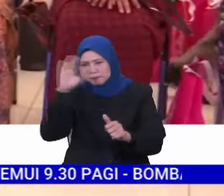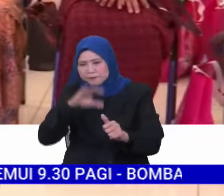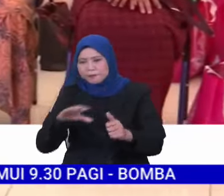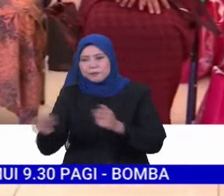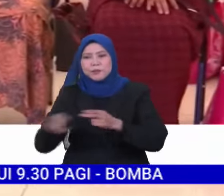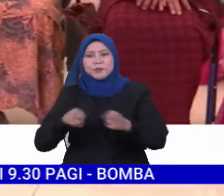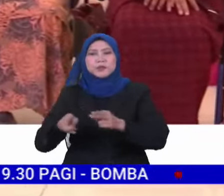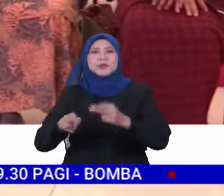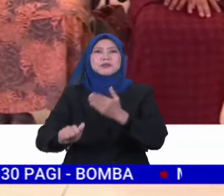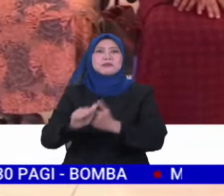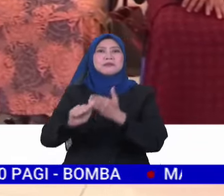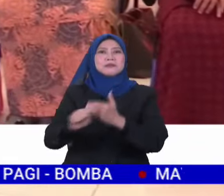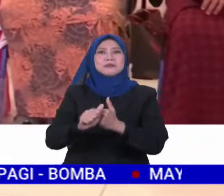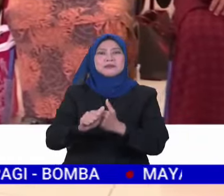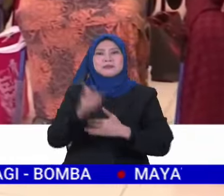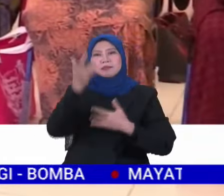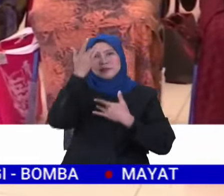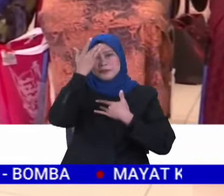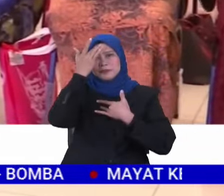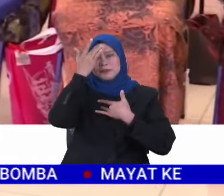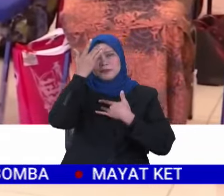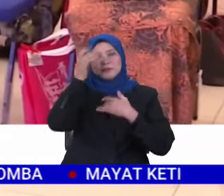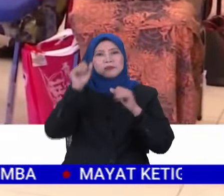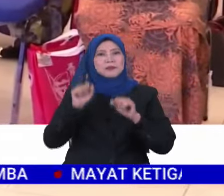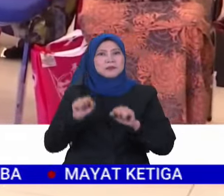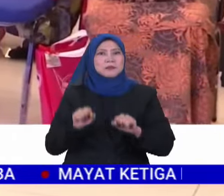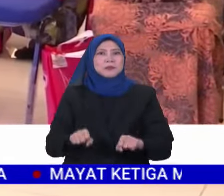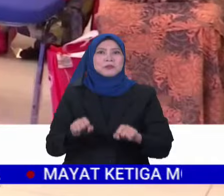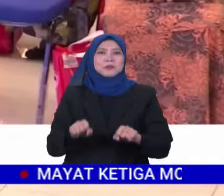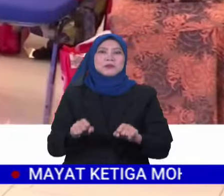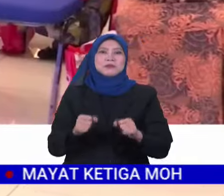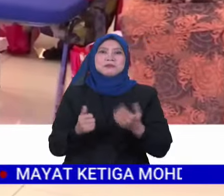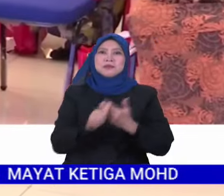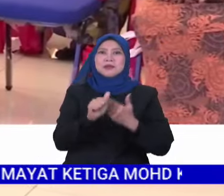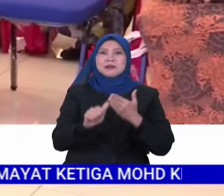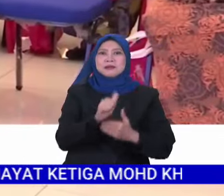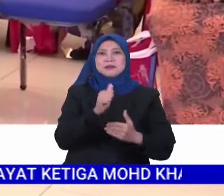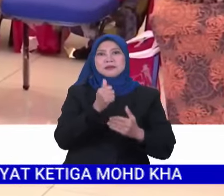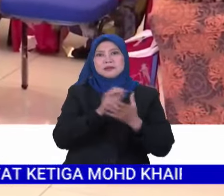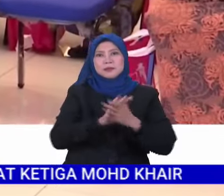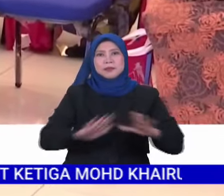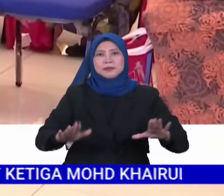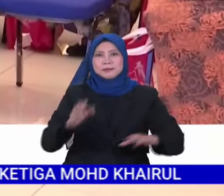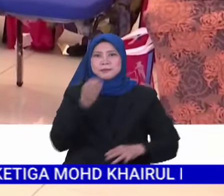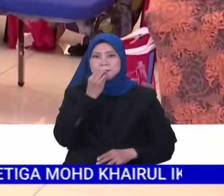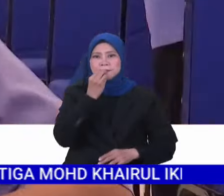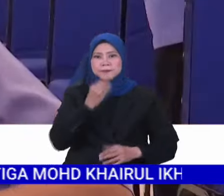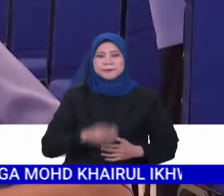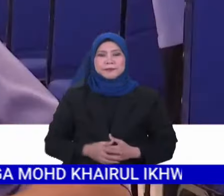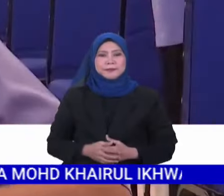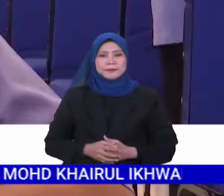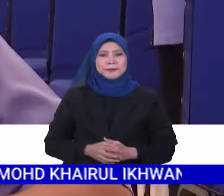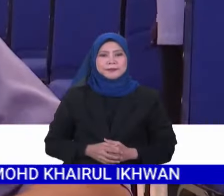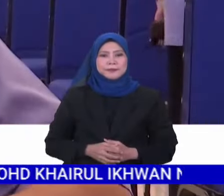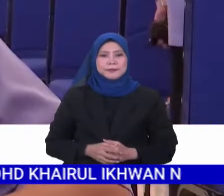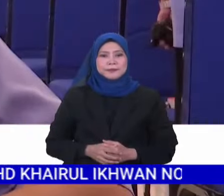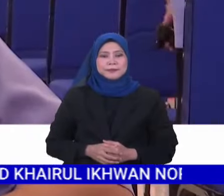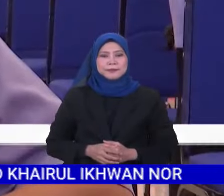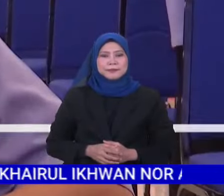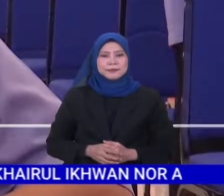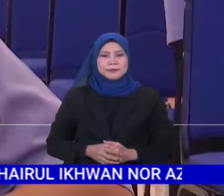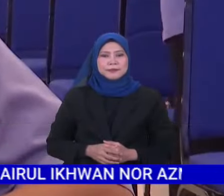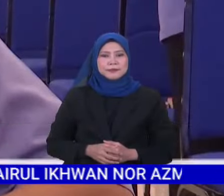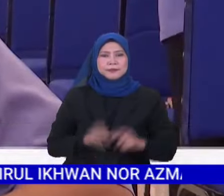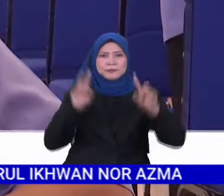dan menguruskan risiko penyakit bawaan air yang mempengaruhi keselamatan makanan kalau kita cakap